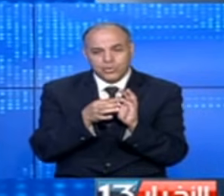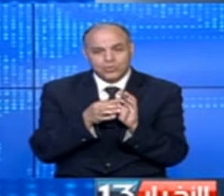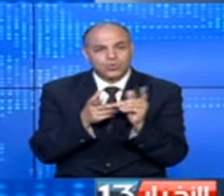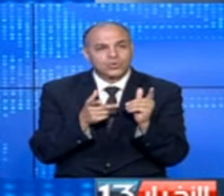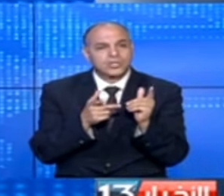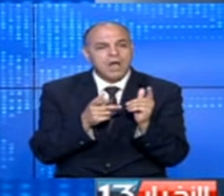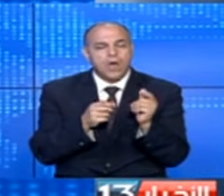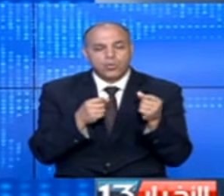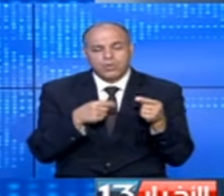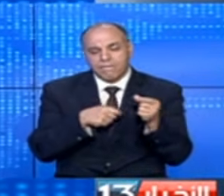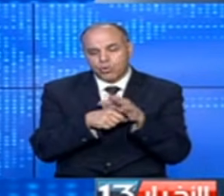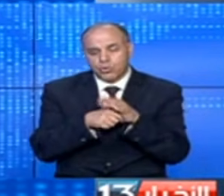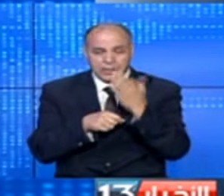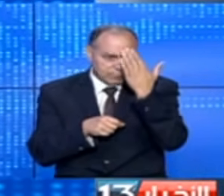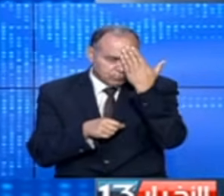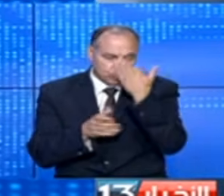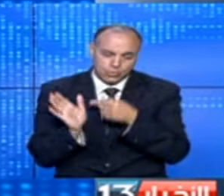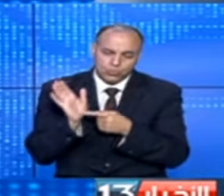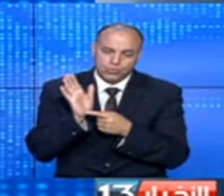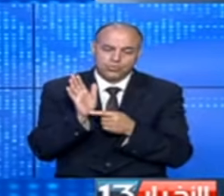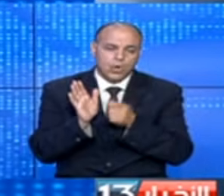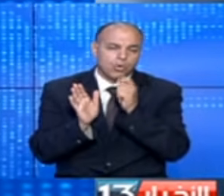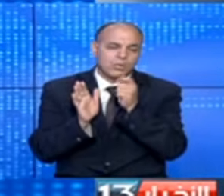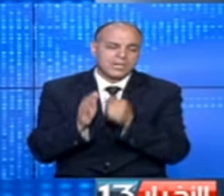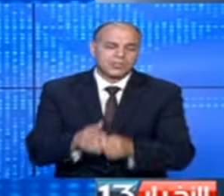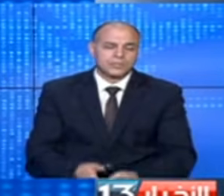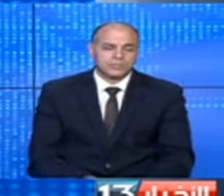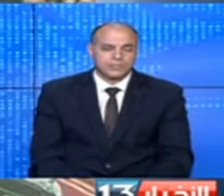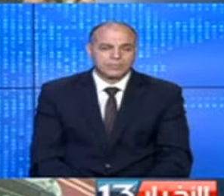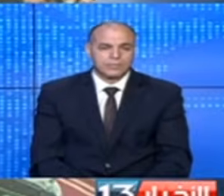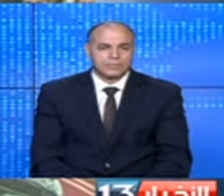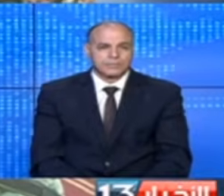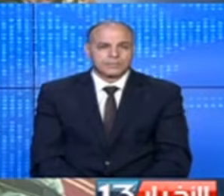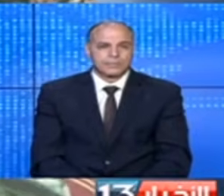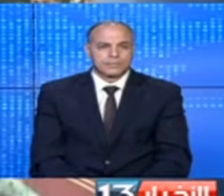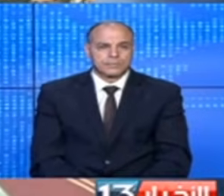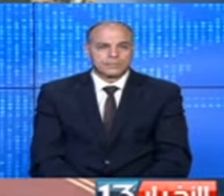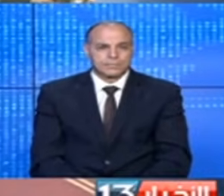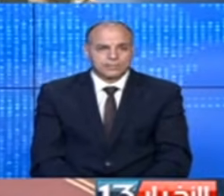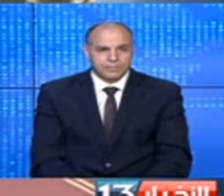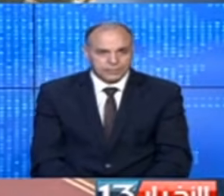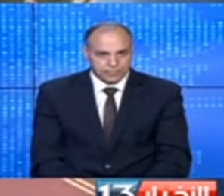بمقاومة فيروس كورونا، نتعرف عليها في هذا الروبورتاج.